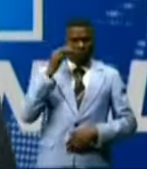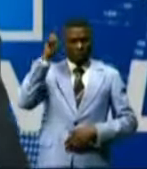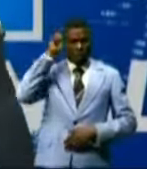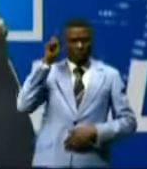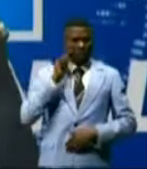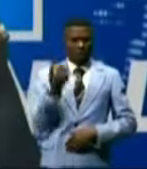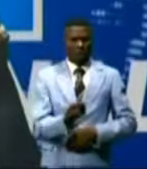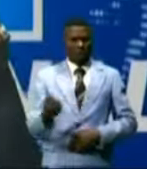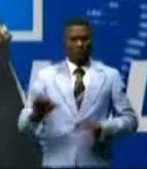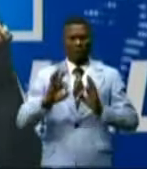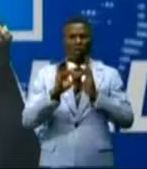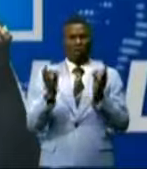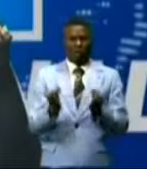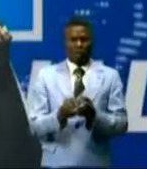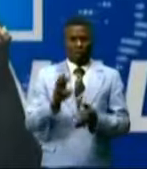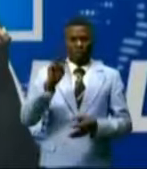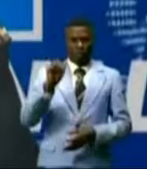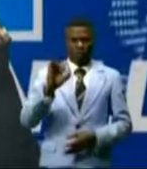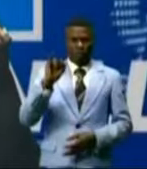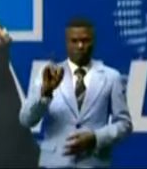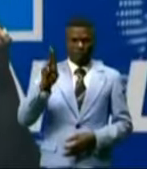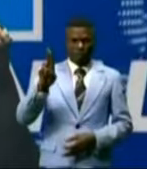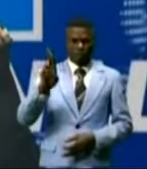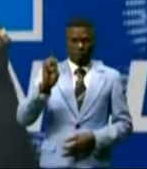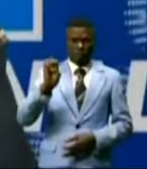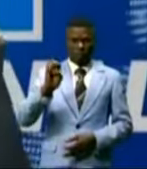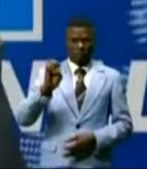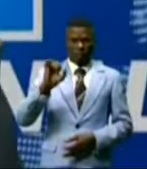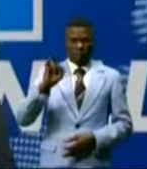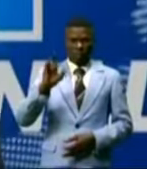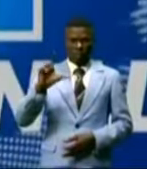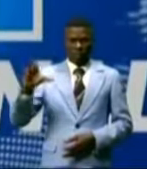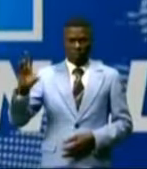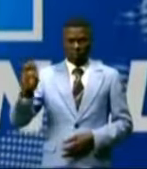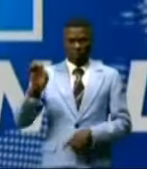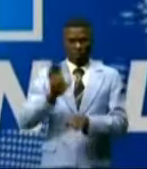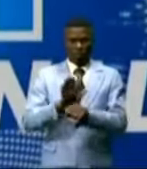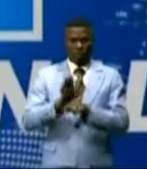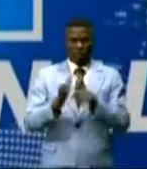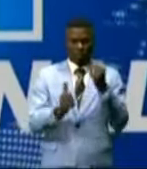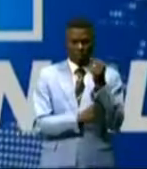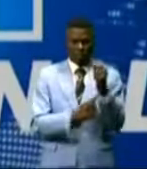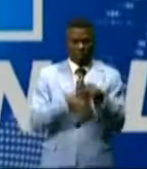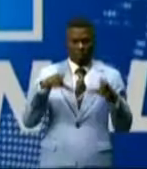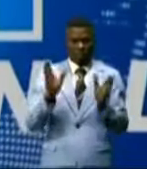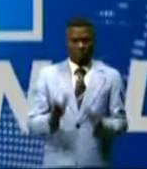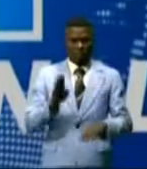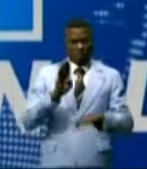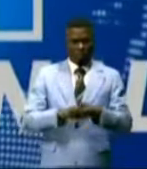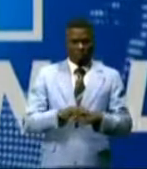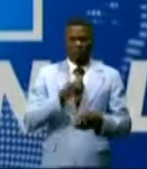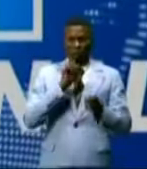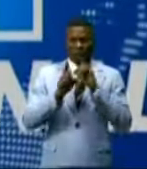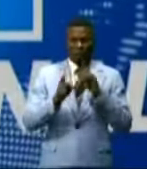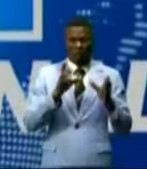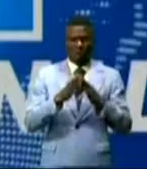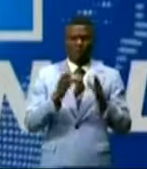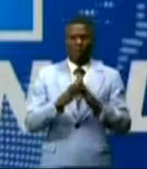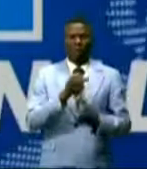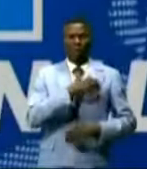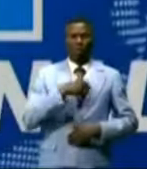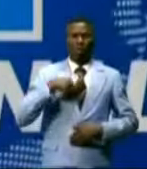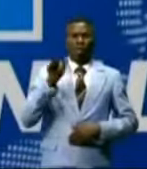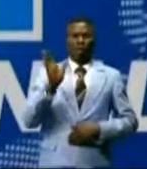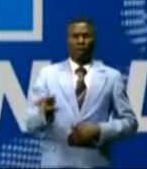Genre, Enfants et Familles, Mireille Massangou-Bibi, à la tête d'une délégation congolaise, a eu deux entrevues avec la